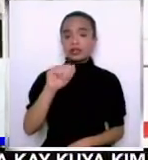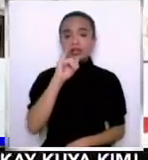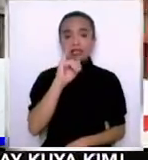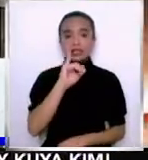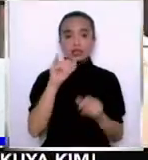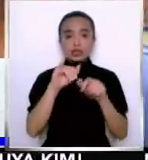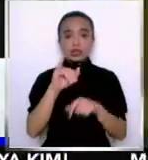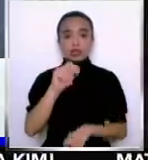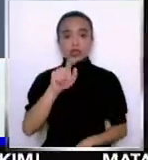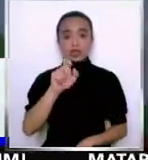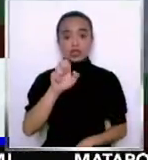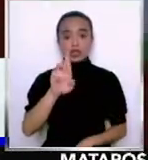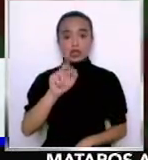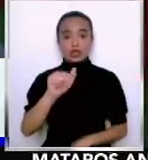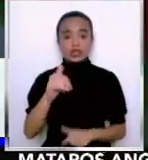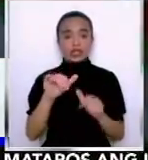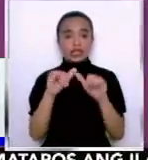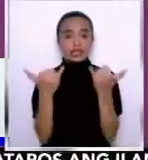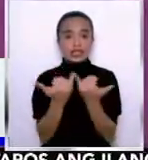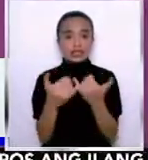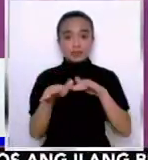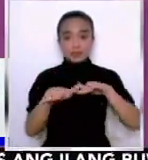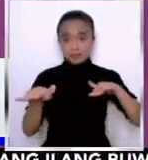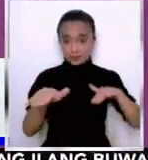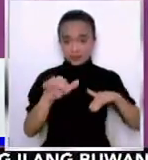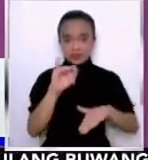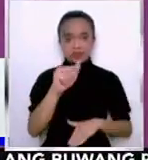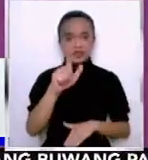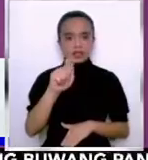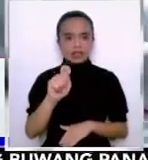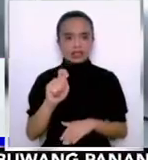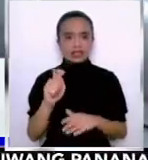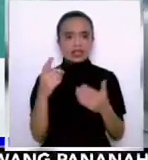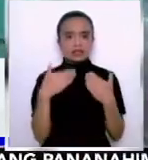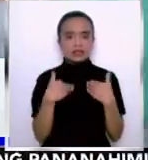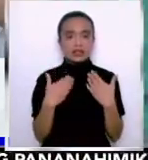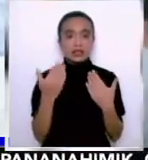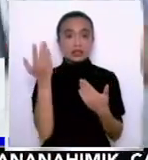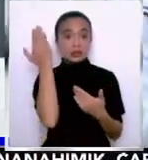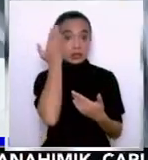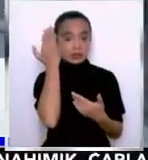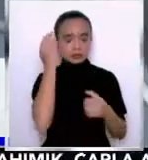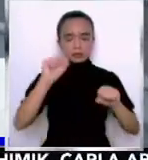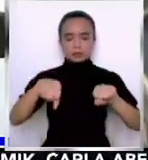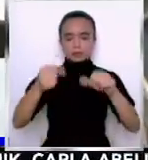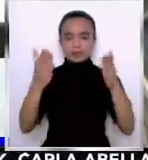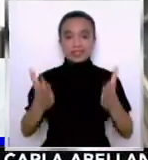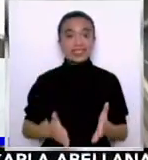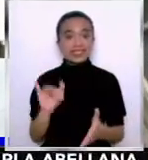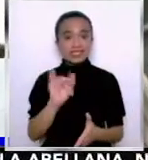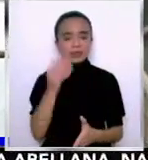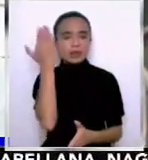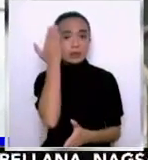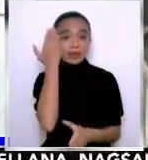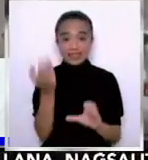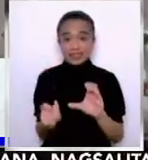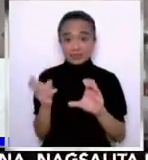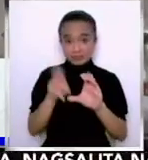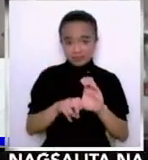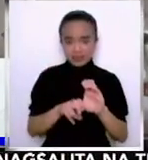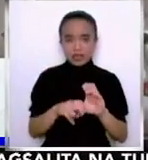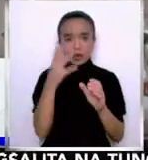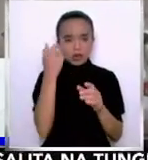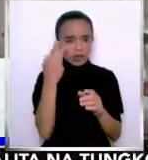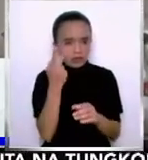nagbabala dahil ang katabi mo sa bus o jeep, baka mystery rider nila. Yung nagkukunwaring pasahero para masuri kung naipapatupad ang